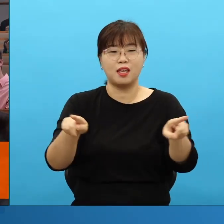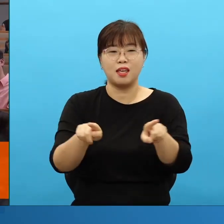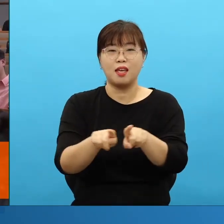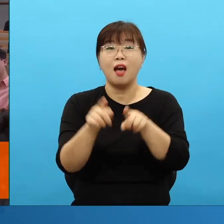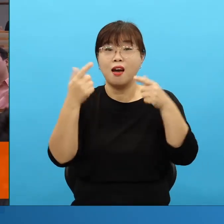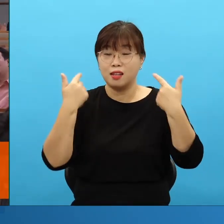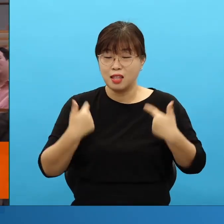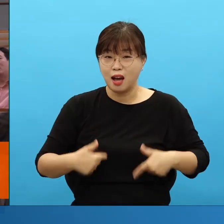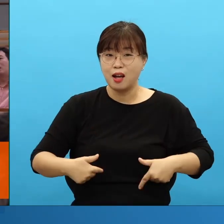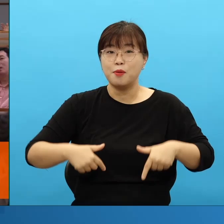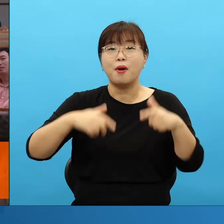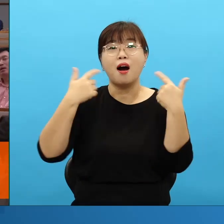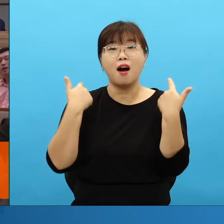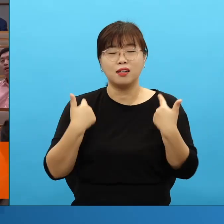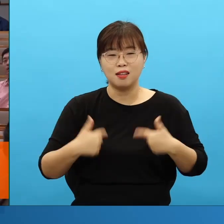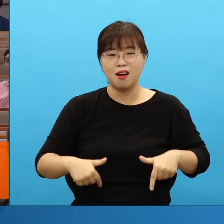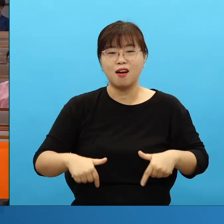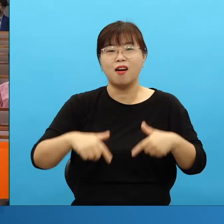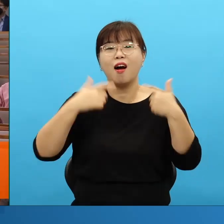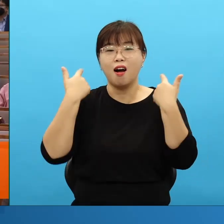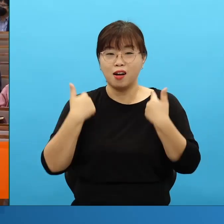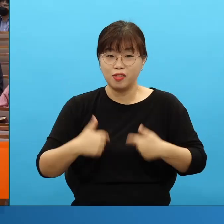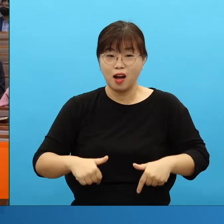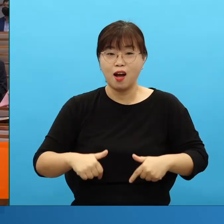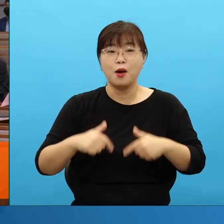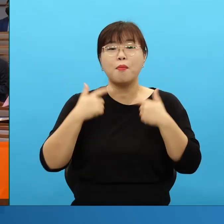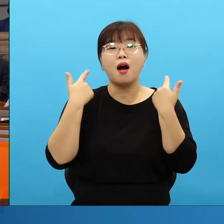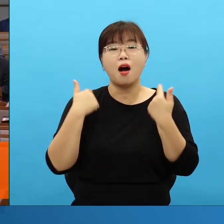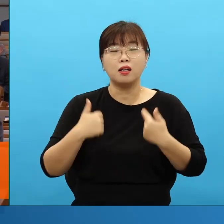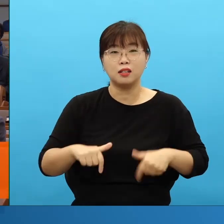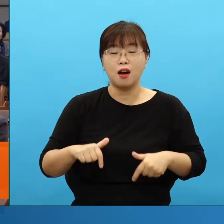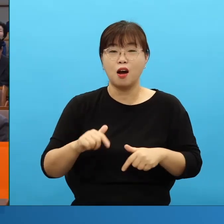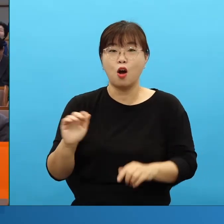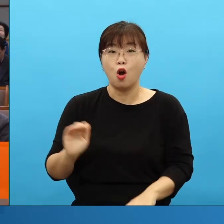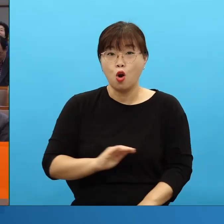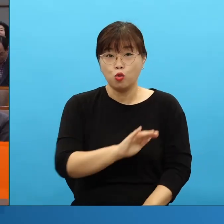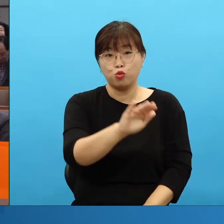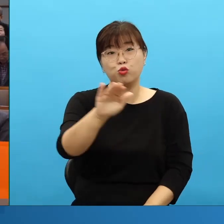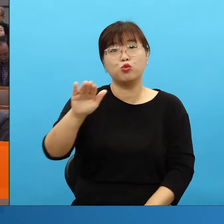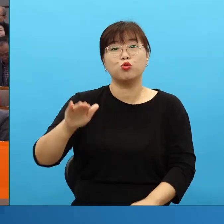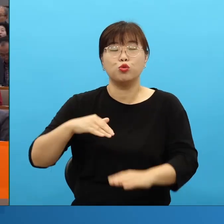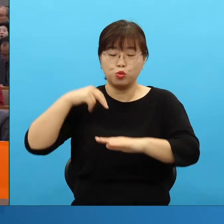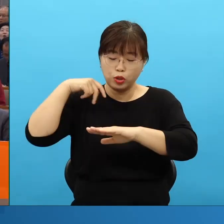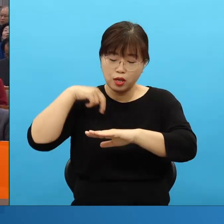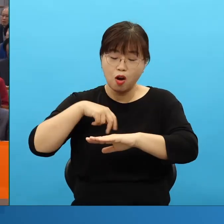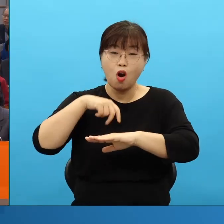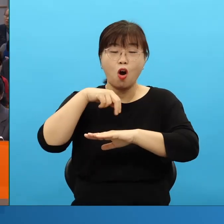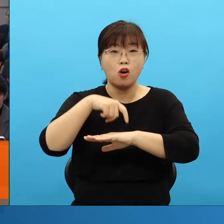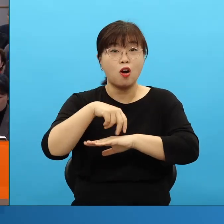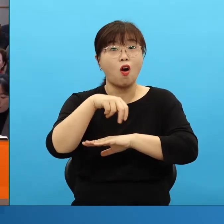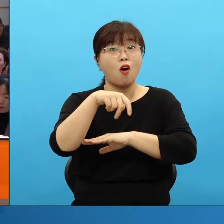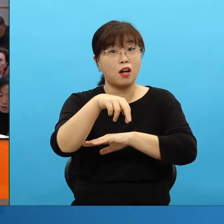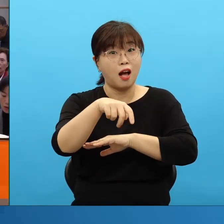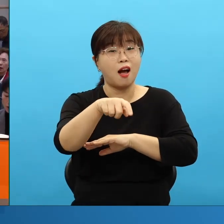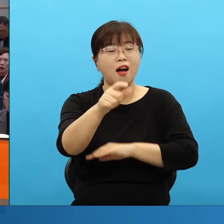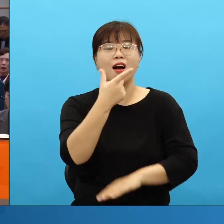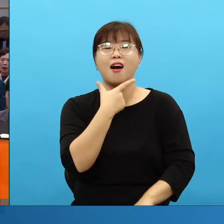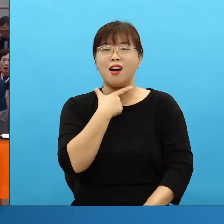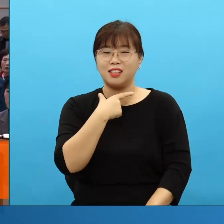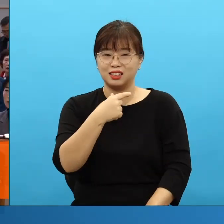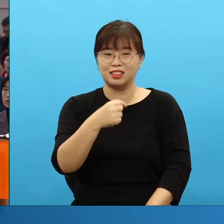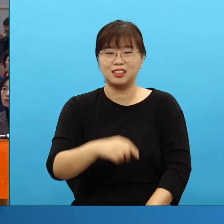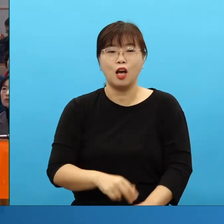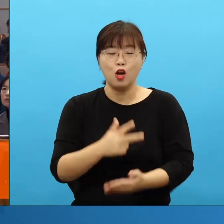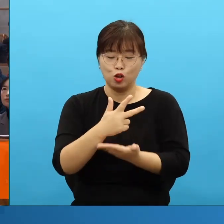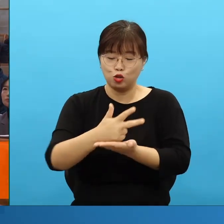함께 날마다 날마다 1절부터 다시 찬송합니다. 주와 같이 길 가는